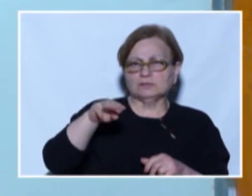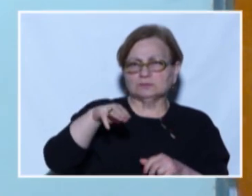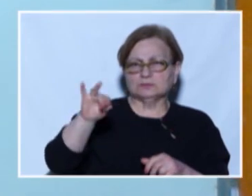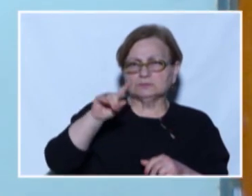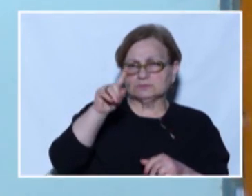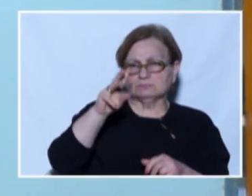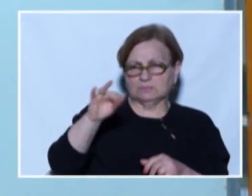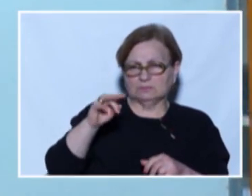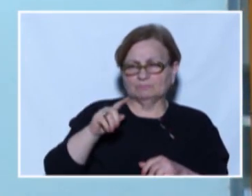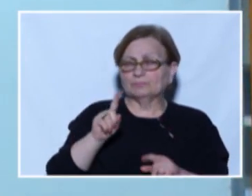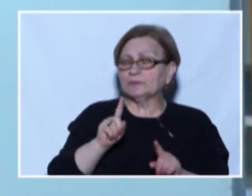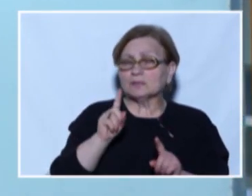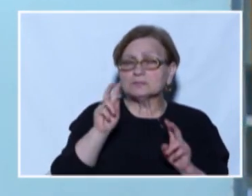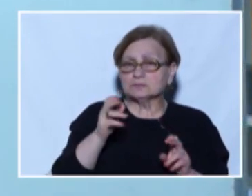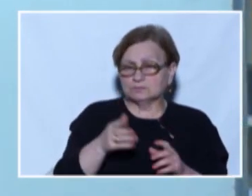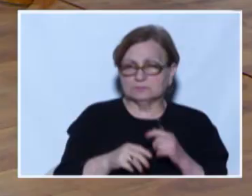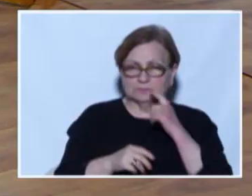რას ნიშნავს კოსმოპოლიტი?